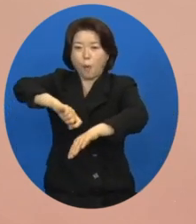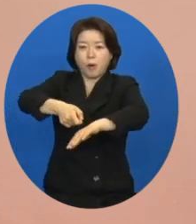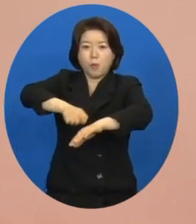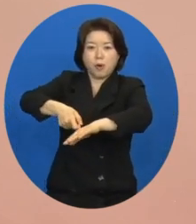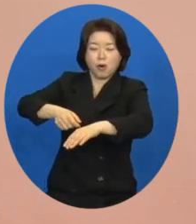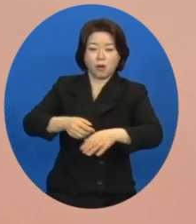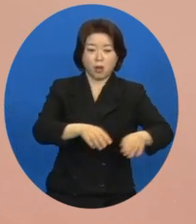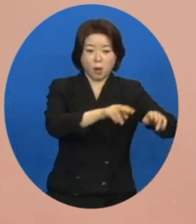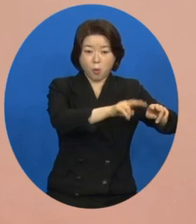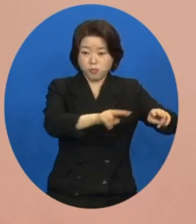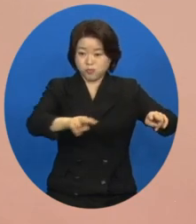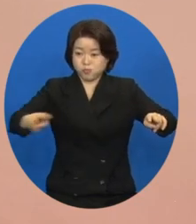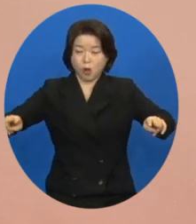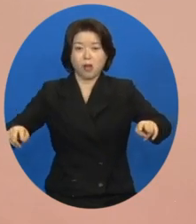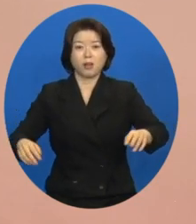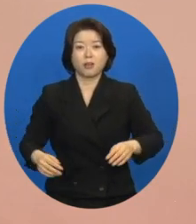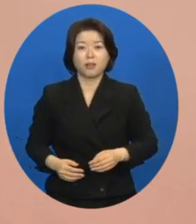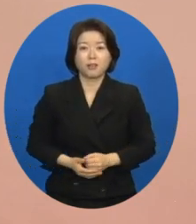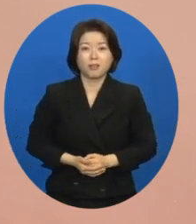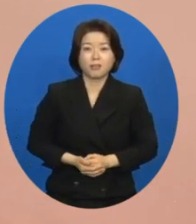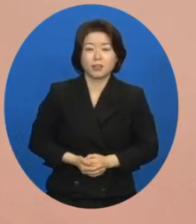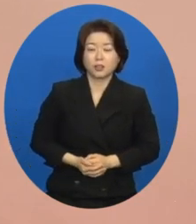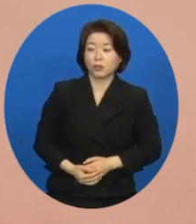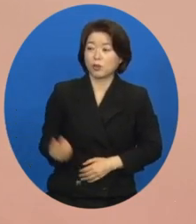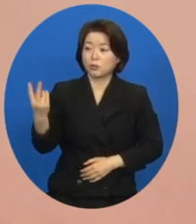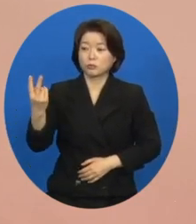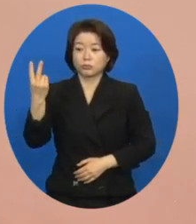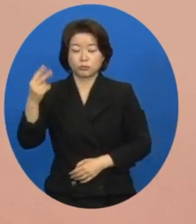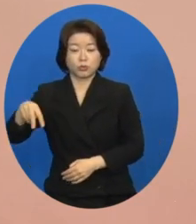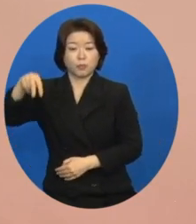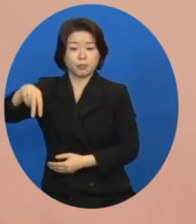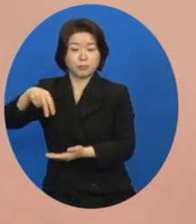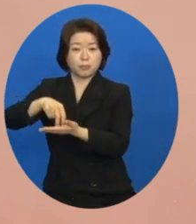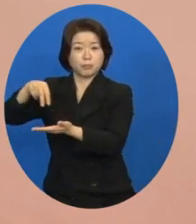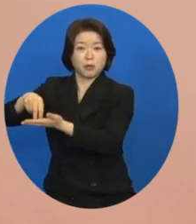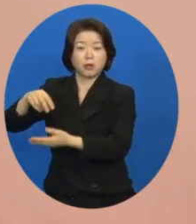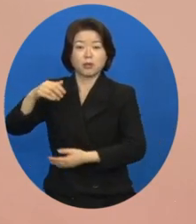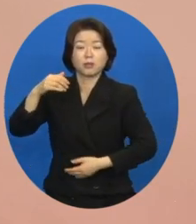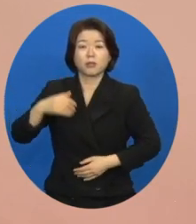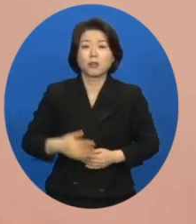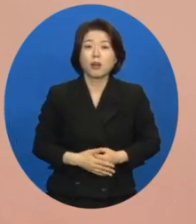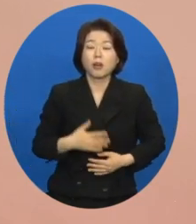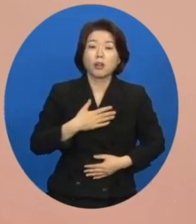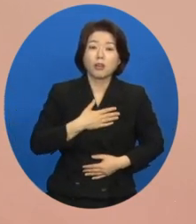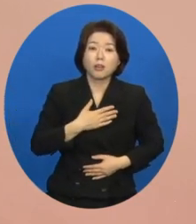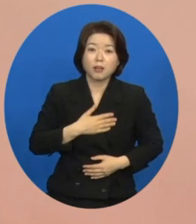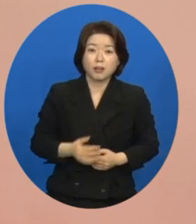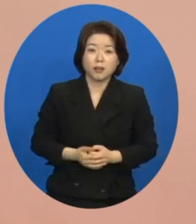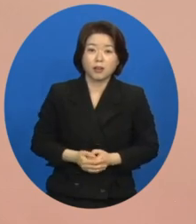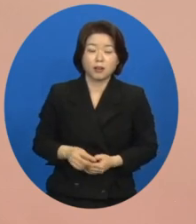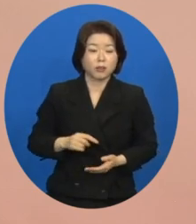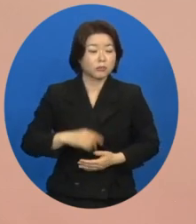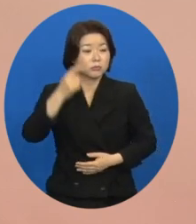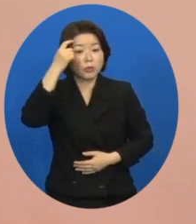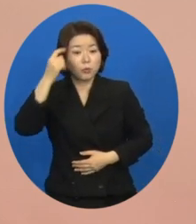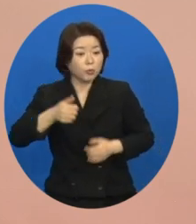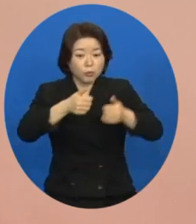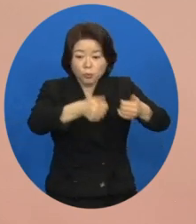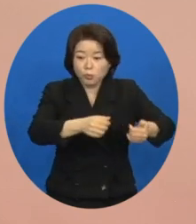엎드려 바치더군요. 두 사람만 서 있었어요. 저는 왜 엎드려 바치냐고,